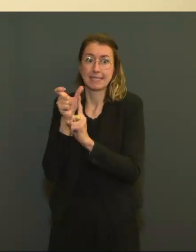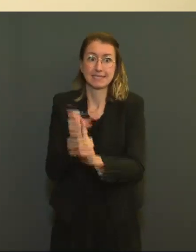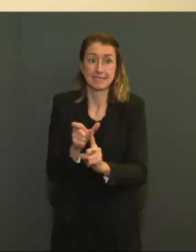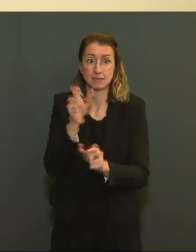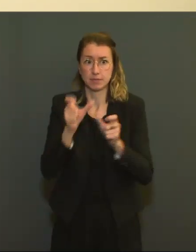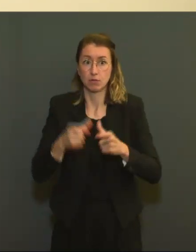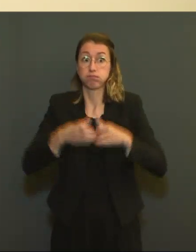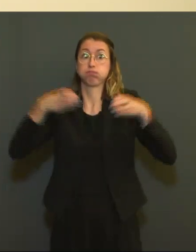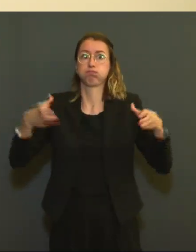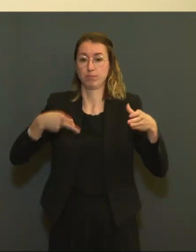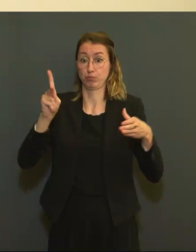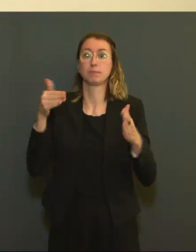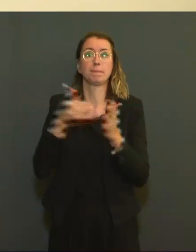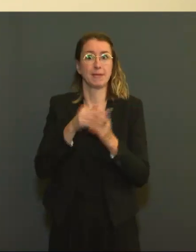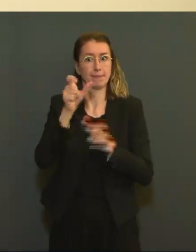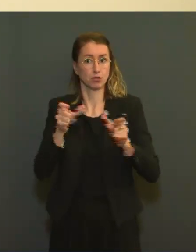1000 personnes.